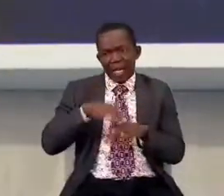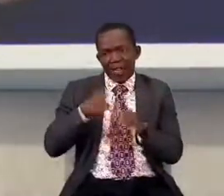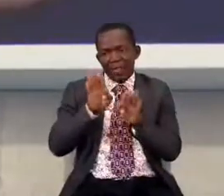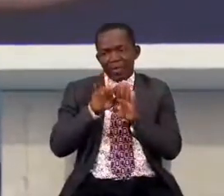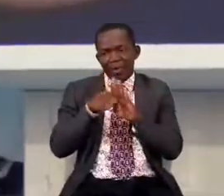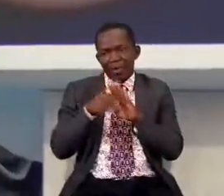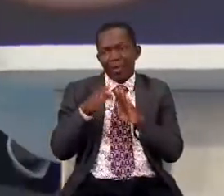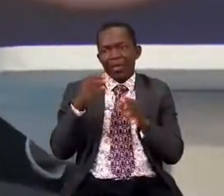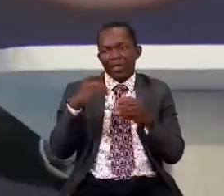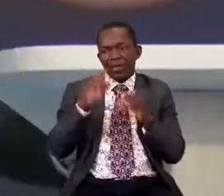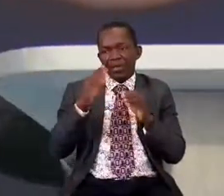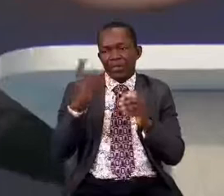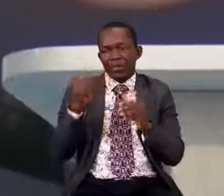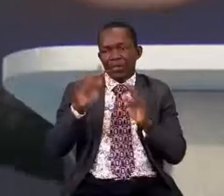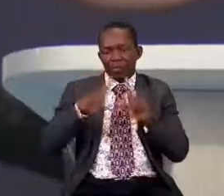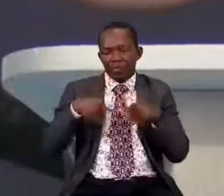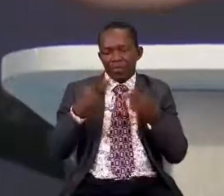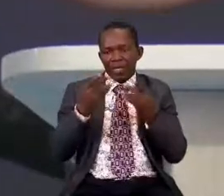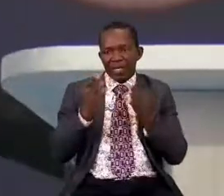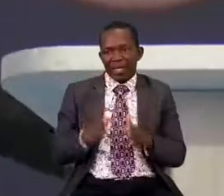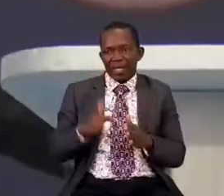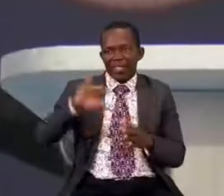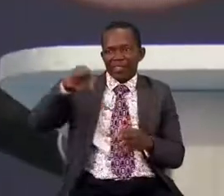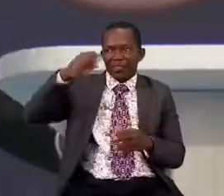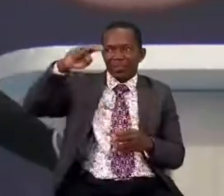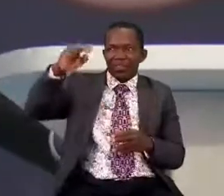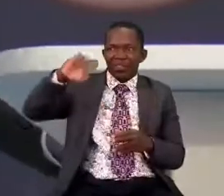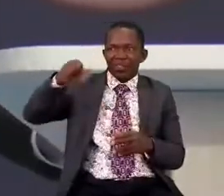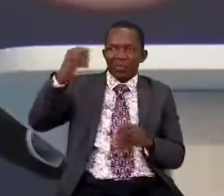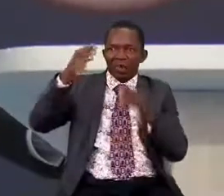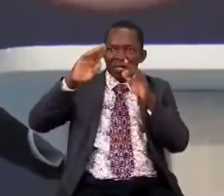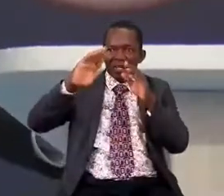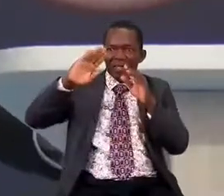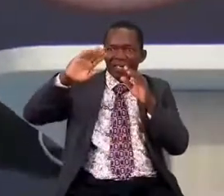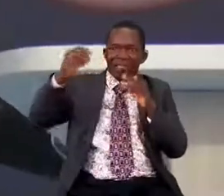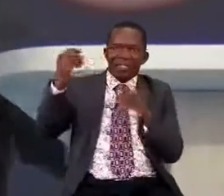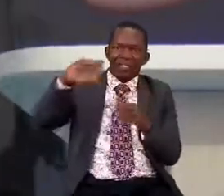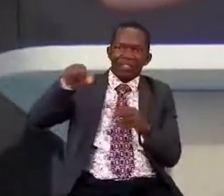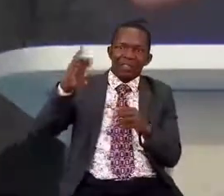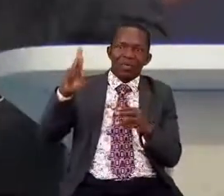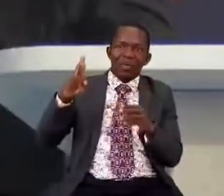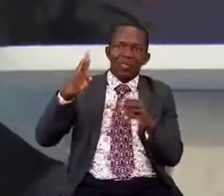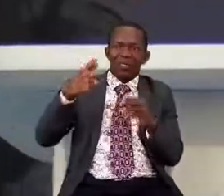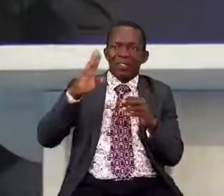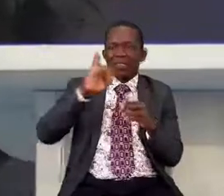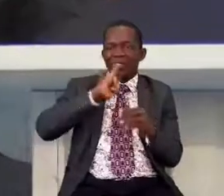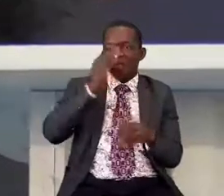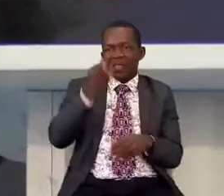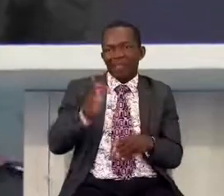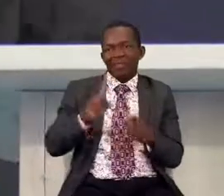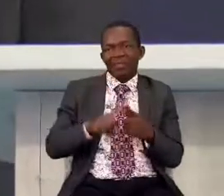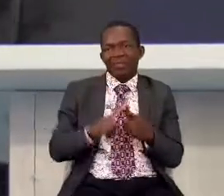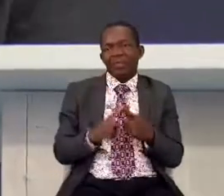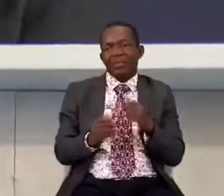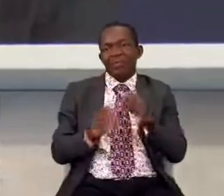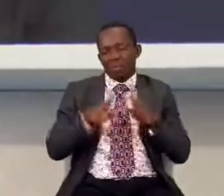ennemis frappent à la porte, l'Éternel, le Dieu des combats et le roi de gloire est toujours